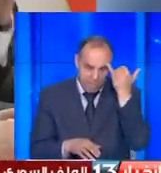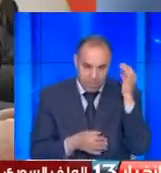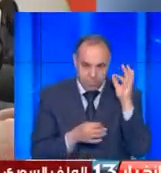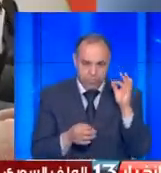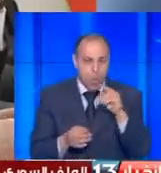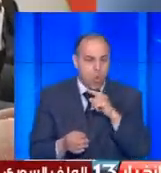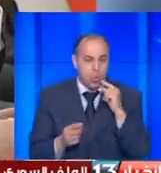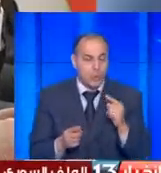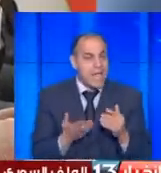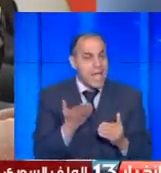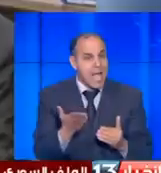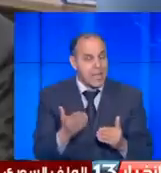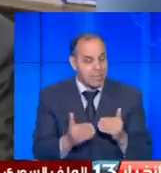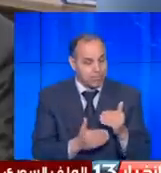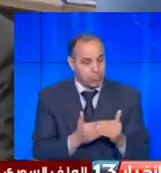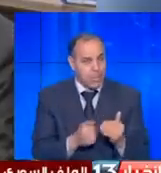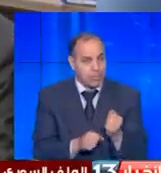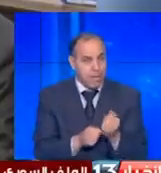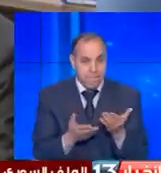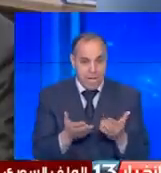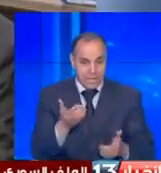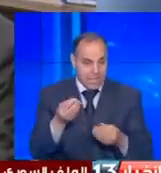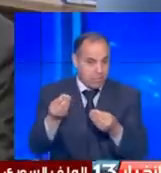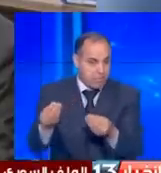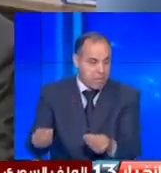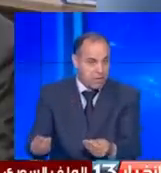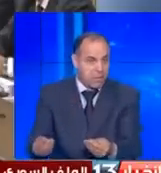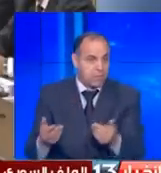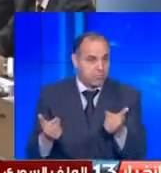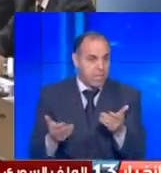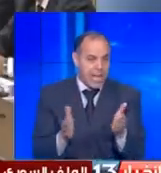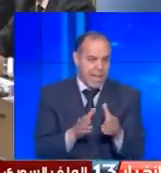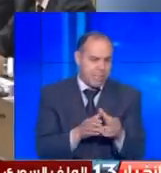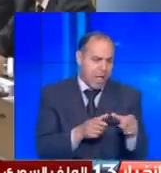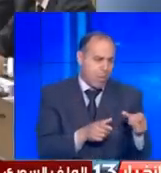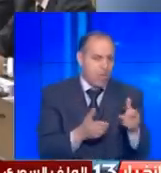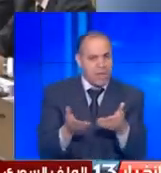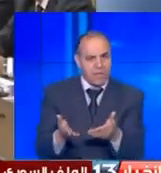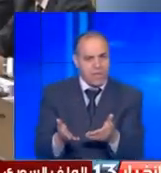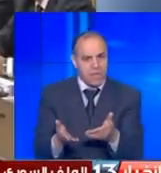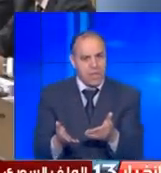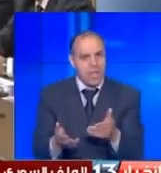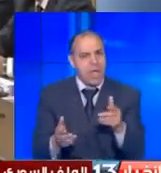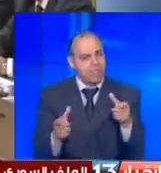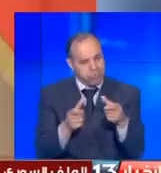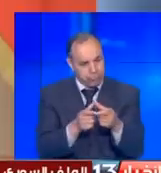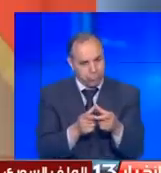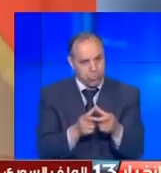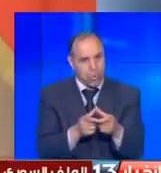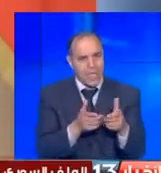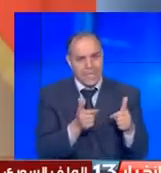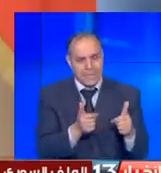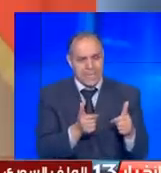الروسي إمكانية تطوع من يقدم سلاحه في كتيبة أمنية سيتم تشكيلها